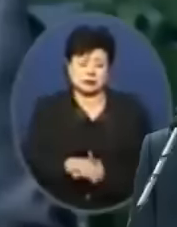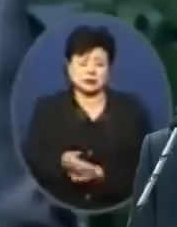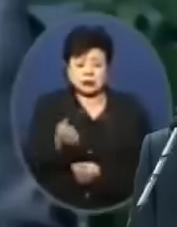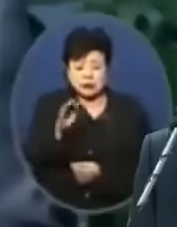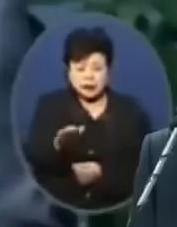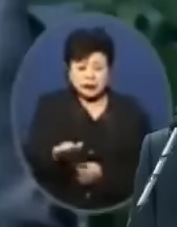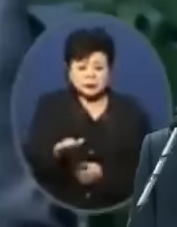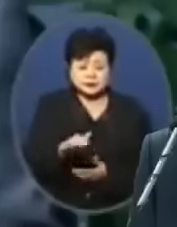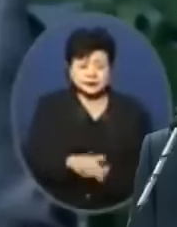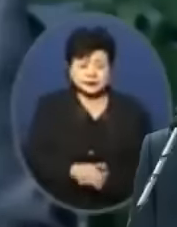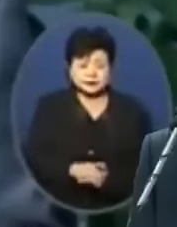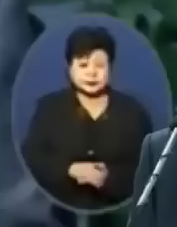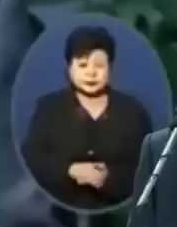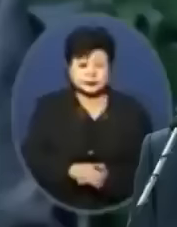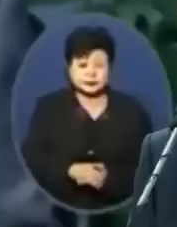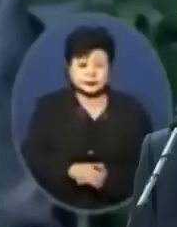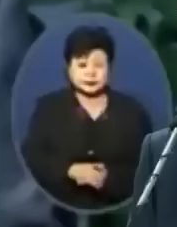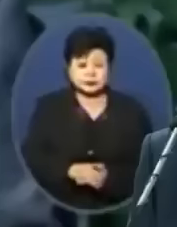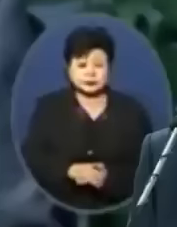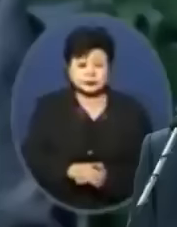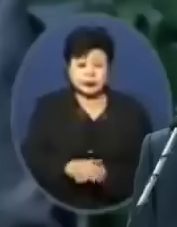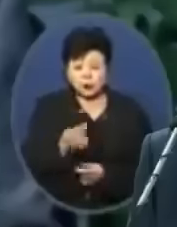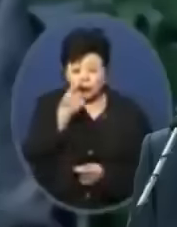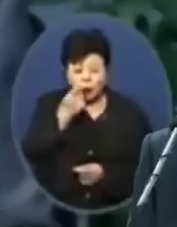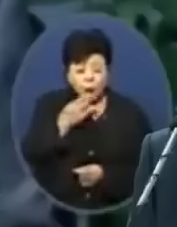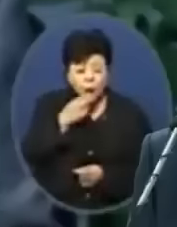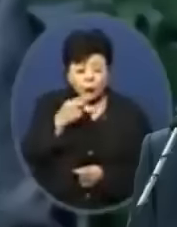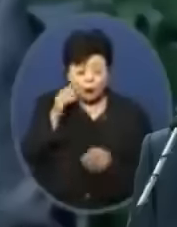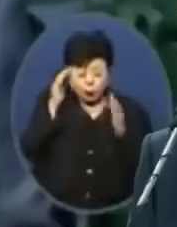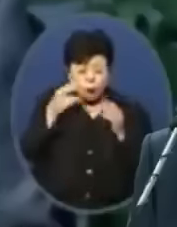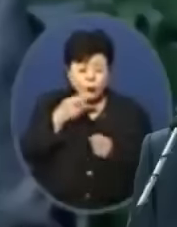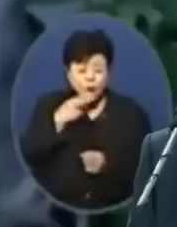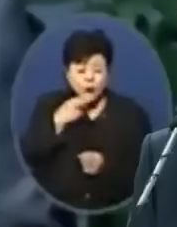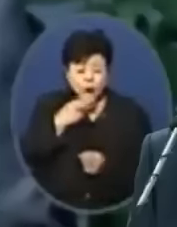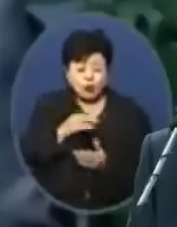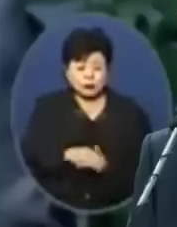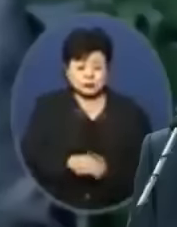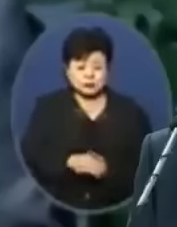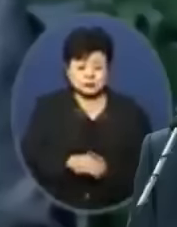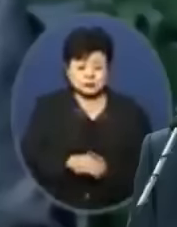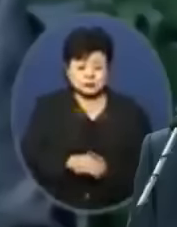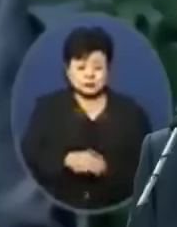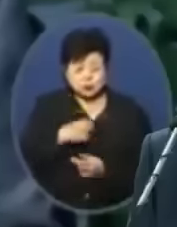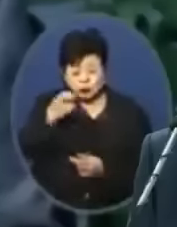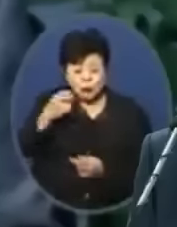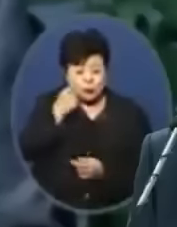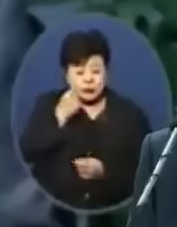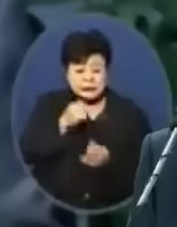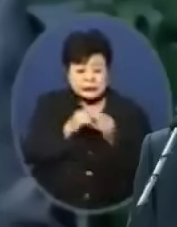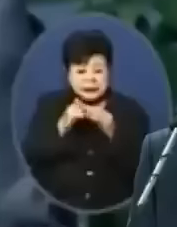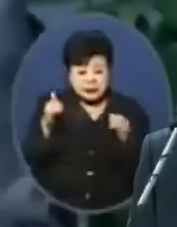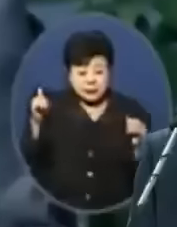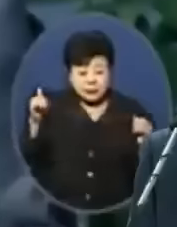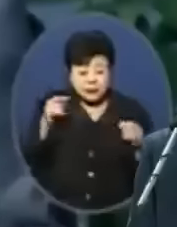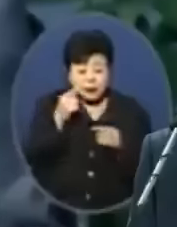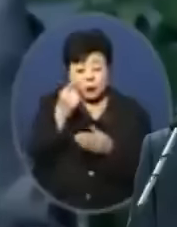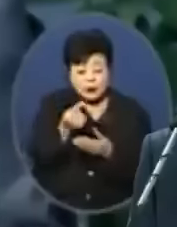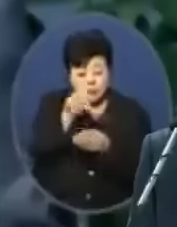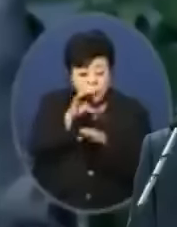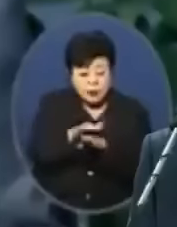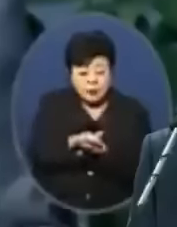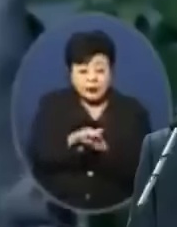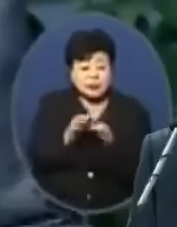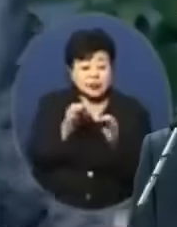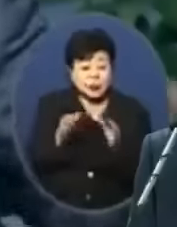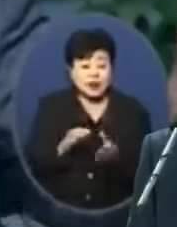그러나 별로 학문도 없고 공부도 많이 하지 못하고 똑똑하지 못한 사람이라도 교회 와서 예배 드릴